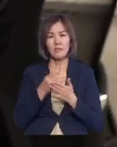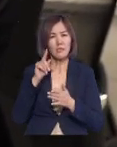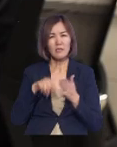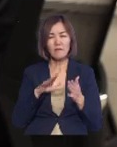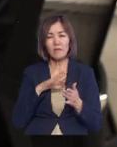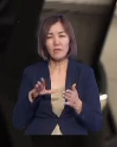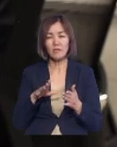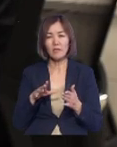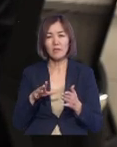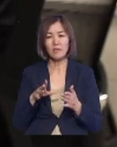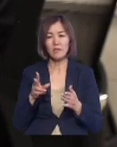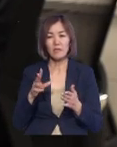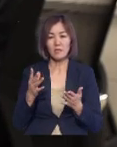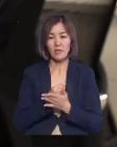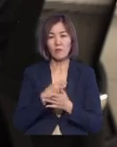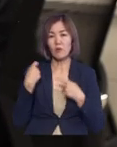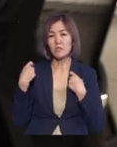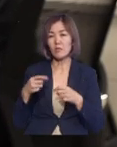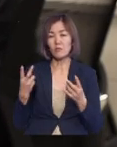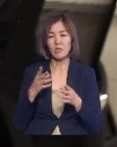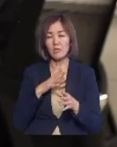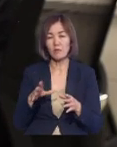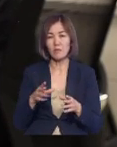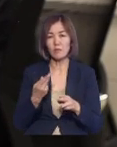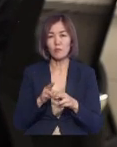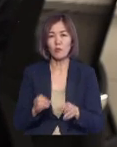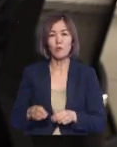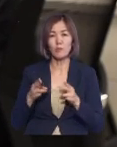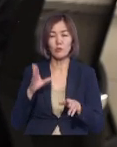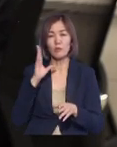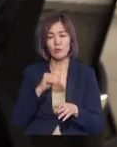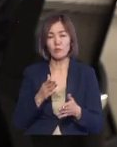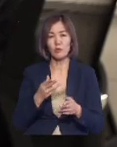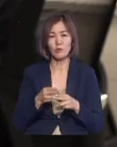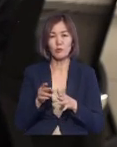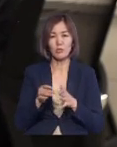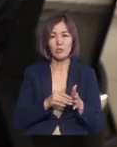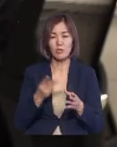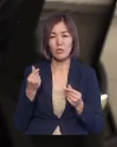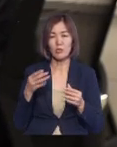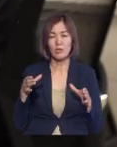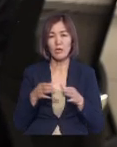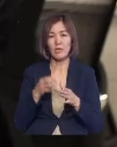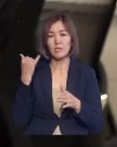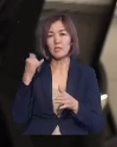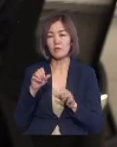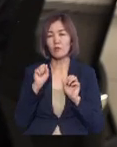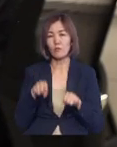купюраны тапсаңыз, оны сатуға тырыспаңыз. Бұл қылмыс болып табылады. Дереу қаржылық мониторинг агенттігіне хабарласыңыз.